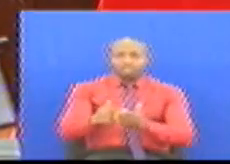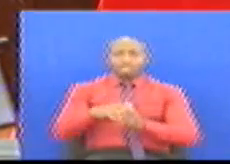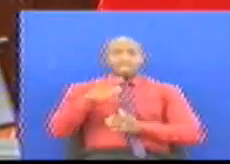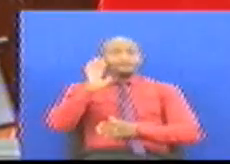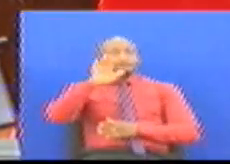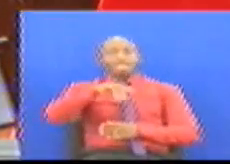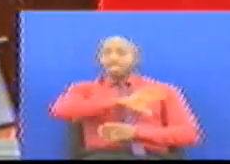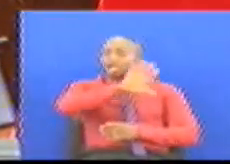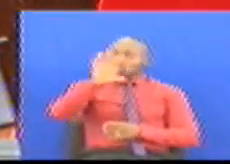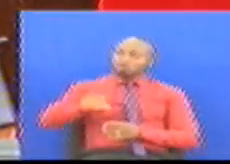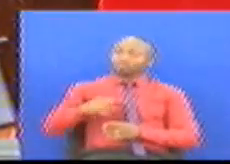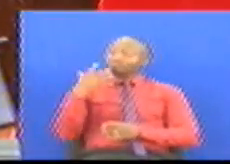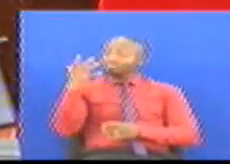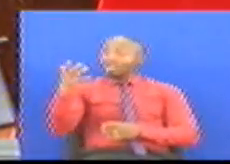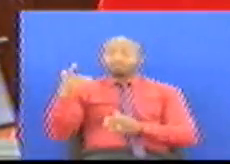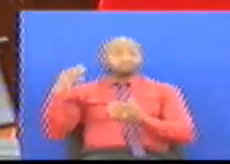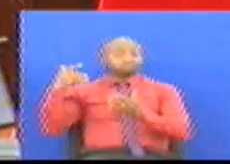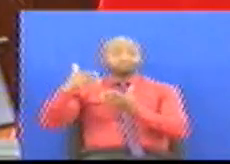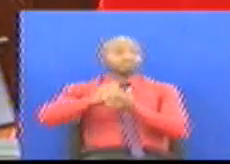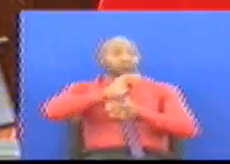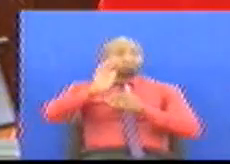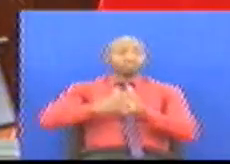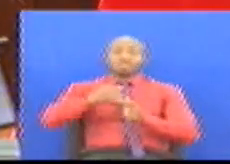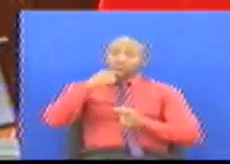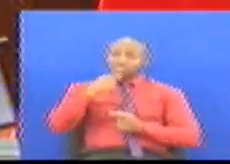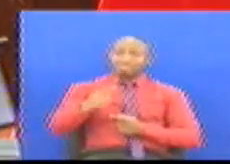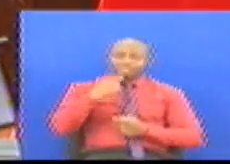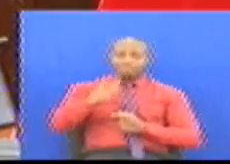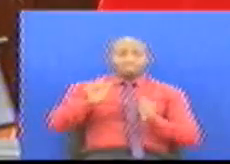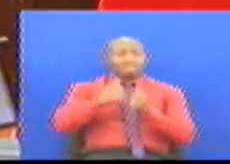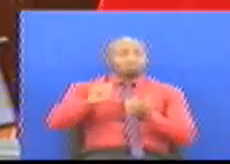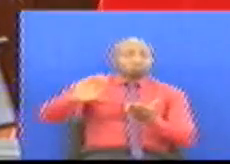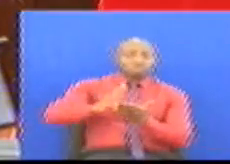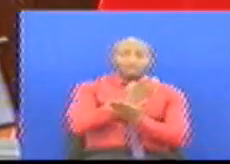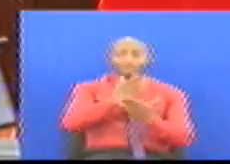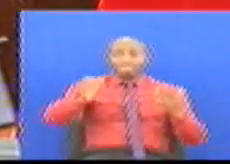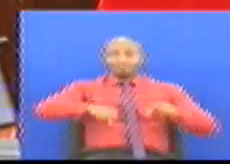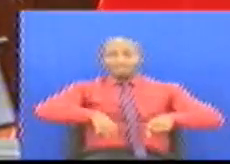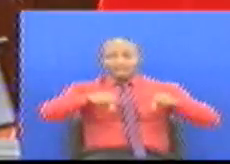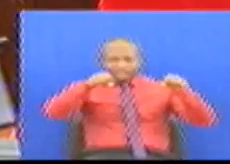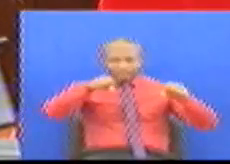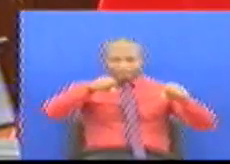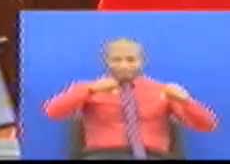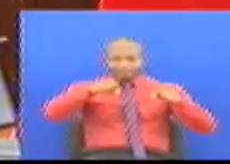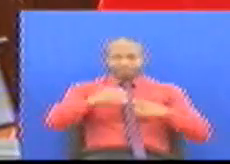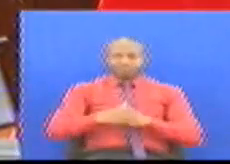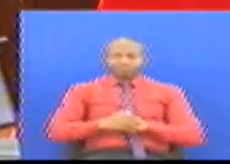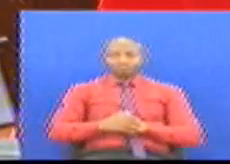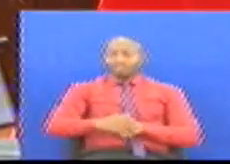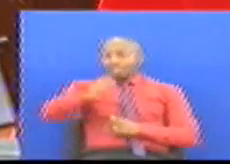yangu yote karibu mitano, swala la ugatuaji wa madaraka. Mheshimiwa Naibu Spika,